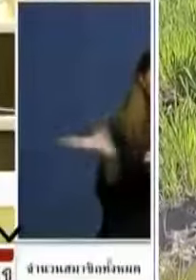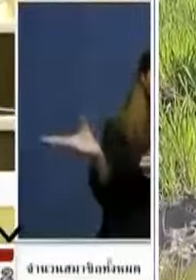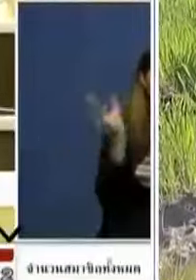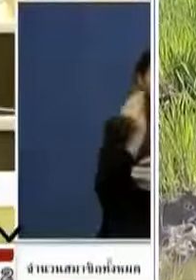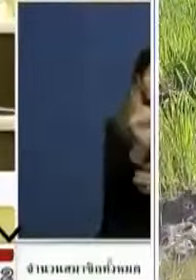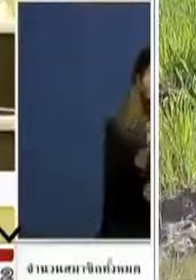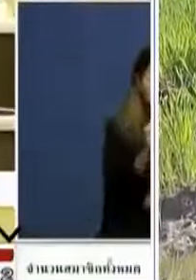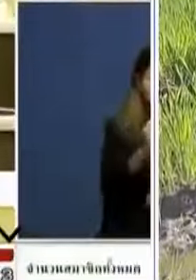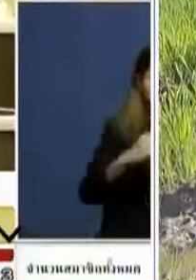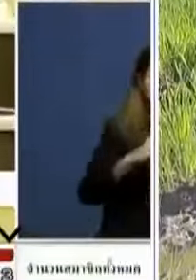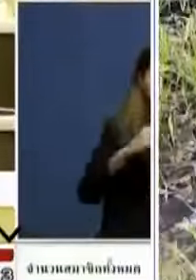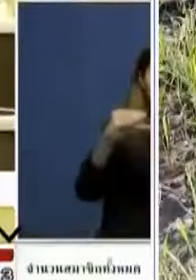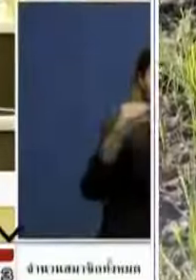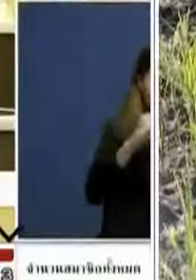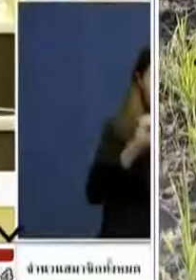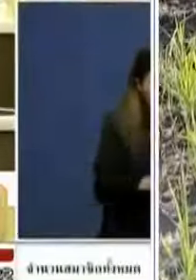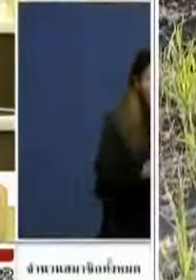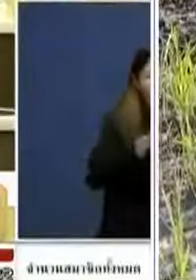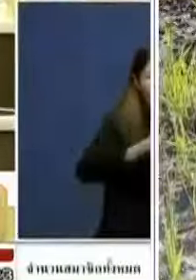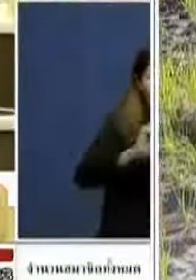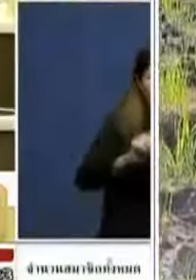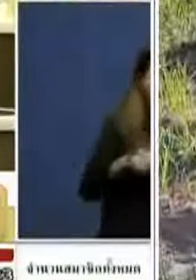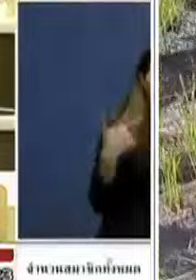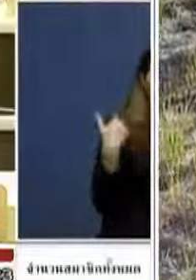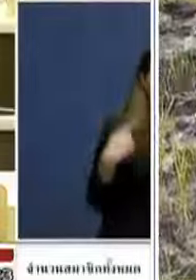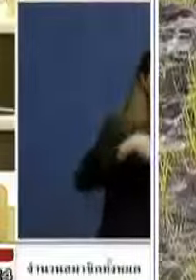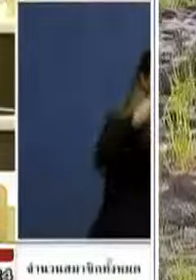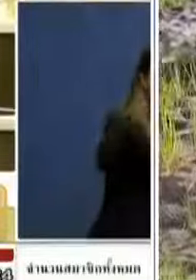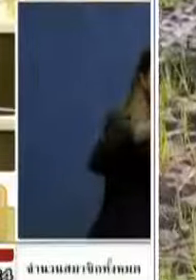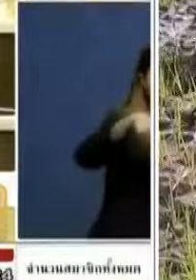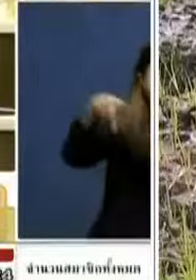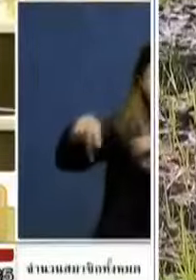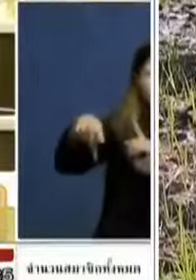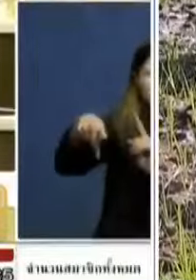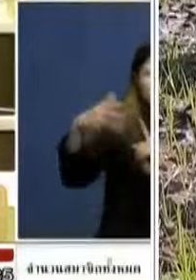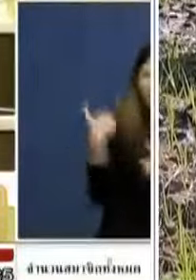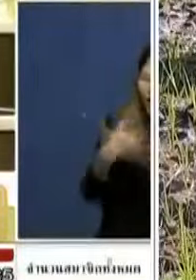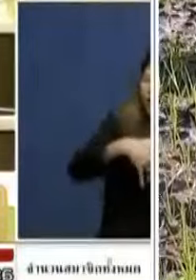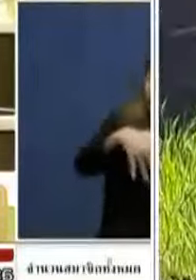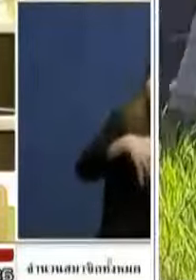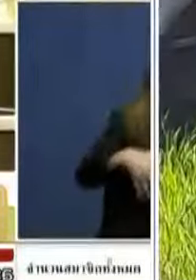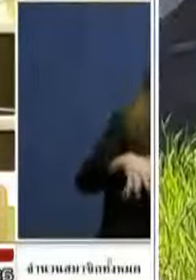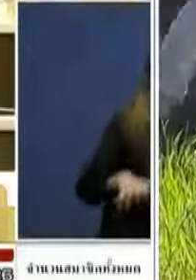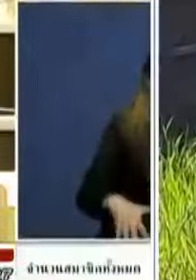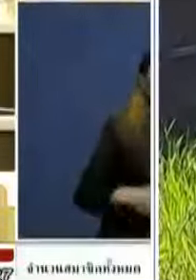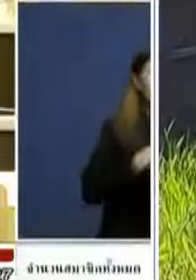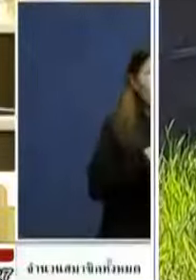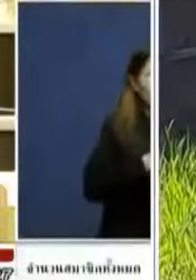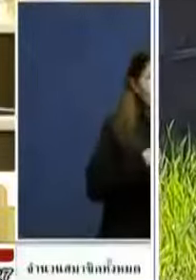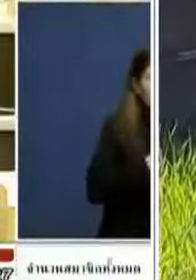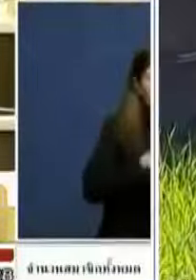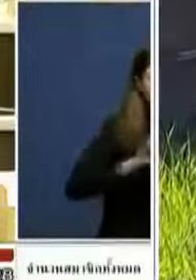เมื่อมีโครงการนี้แล้วจะไม่มีโครงการไร่ละพันนะครับยิ่งทำให้ชาวนาเป็นทุกข์ใจไปอีกครับท่านประธ